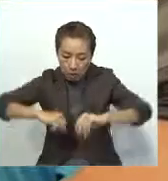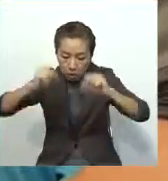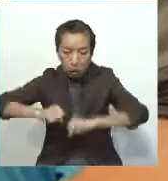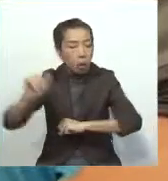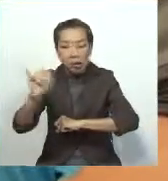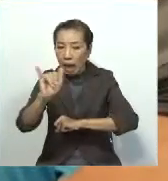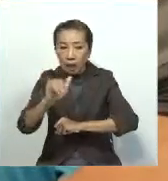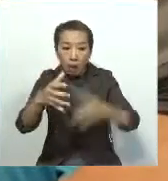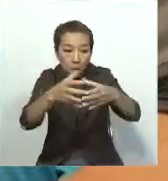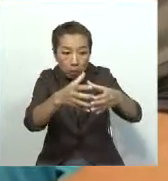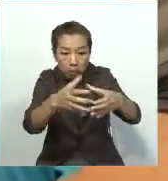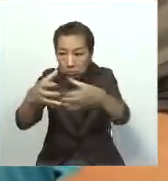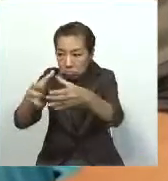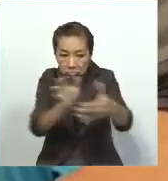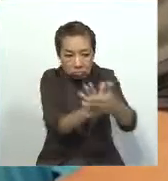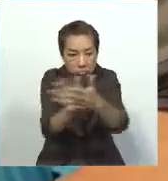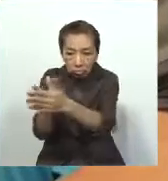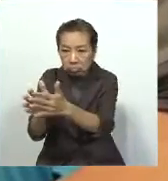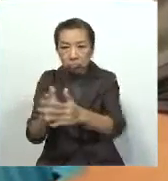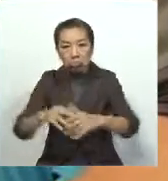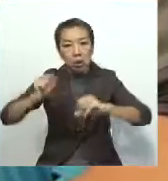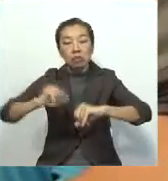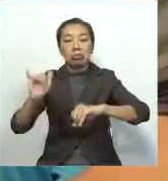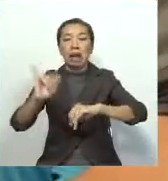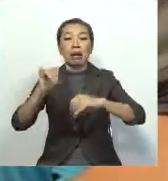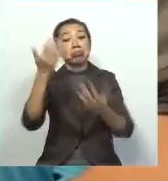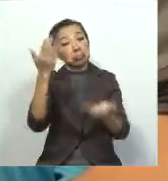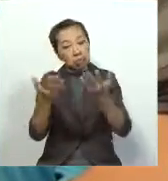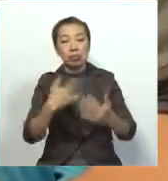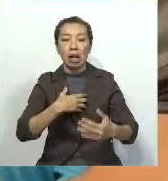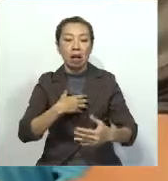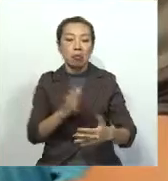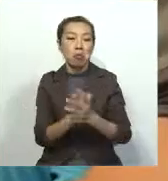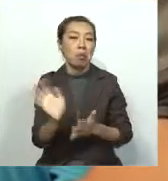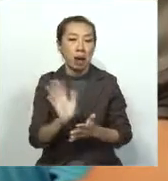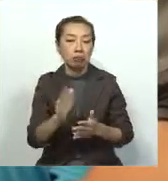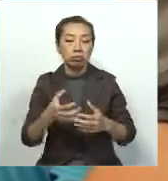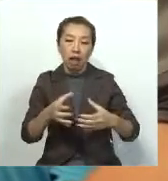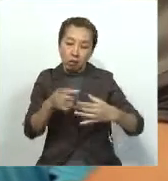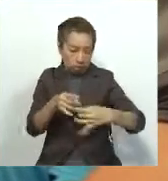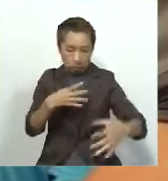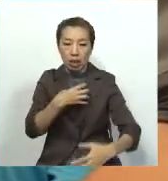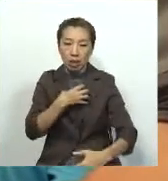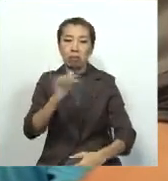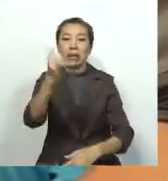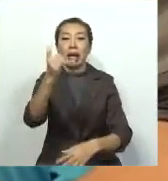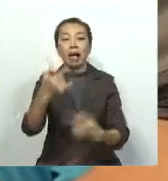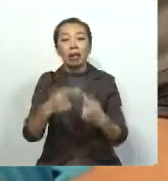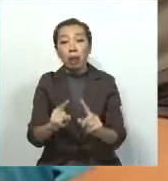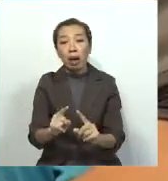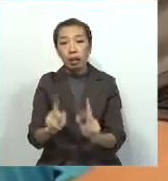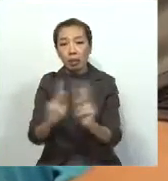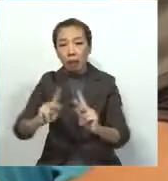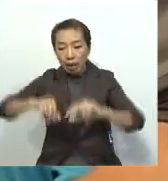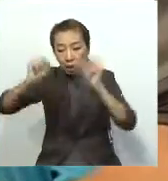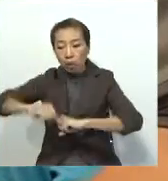าลกับฝ่ายไหนหรืออาจจะไม่ร่วมกับฝ่ายไหนเลยแล้วเป็นพรรคฝ่ายค้านเป็นเสียงข้างน้อยก็ได้นะครับที่ยังไม่มีมติออกมาเพราะว่าต้อง